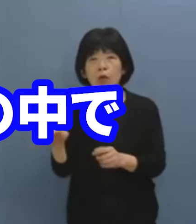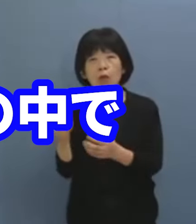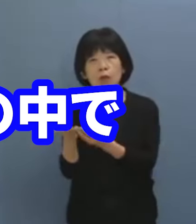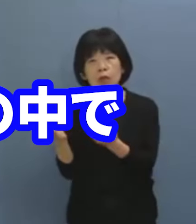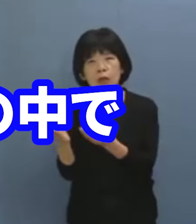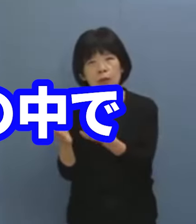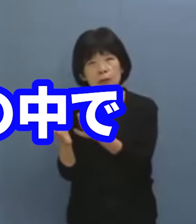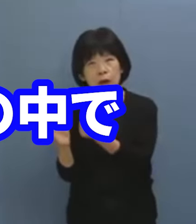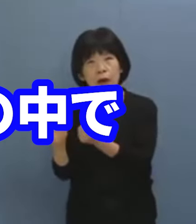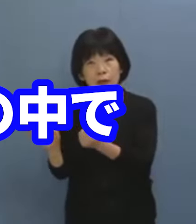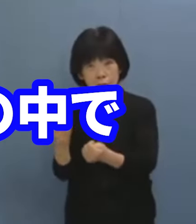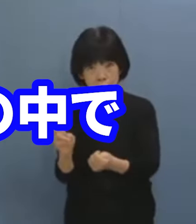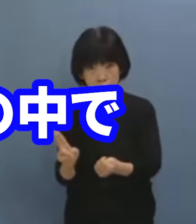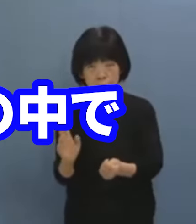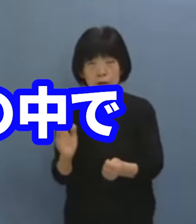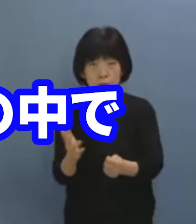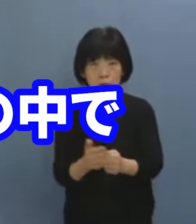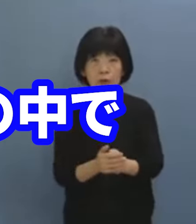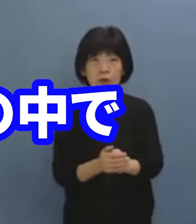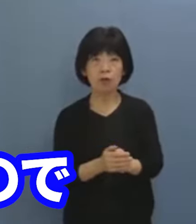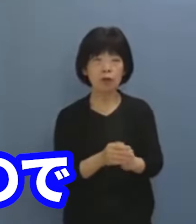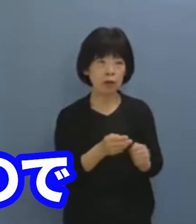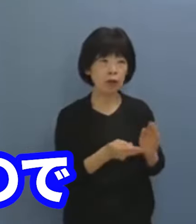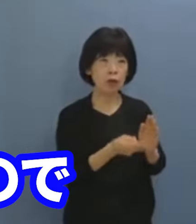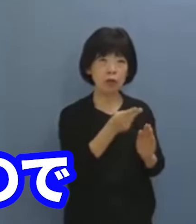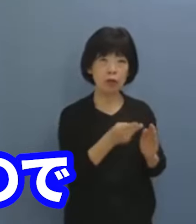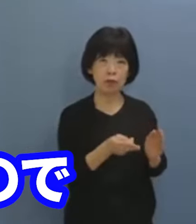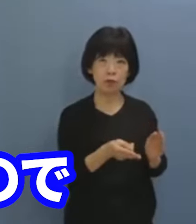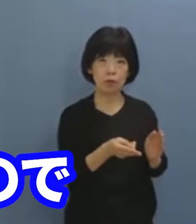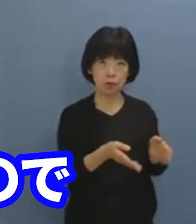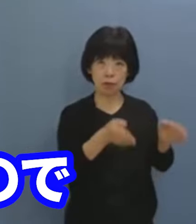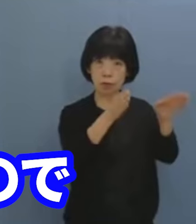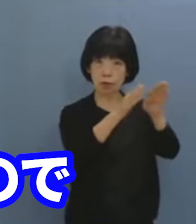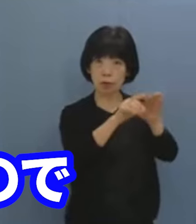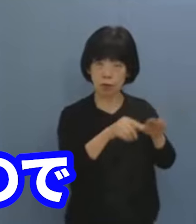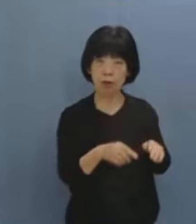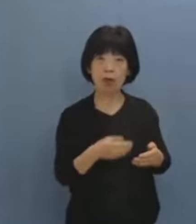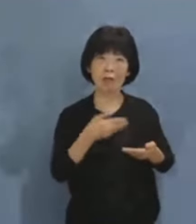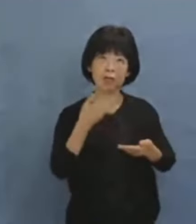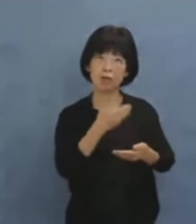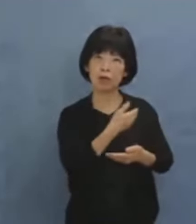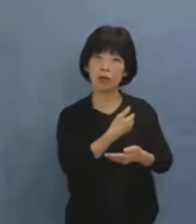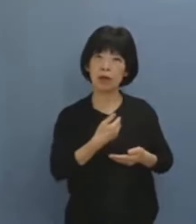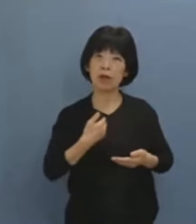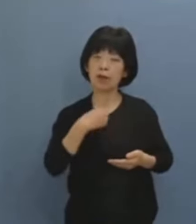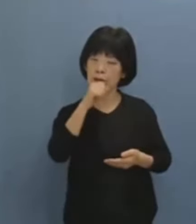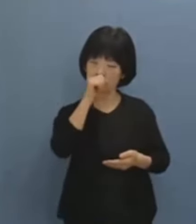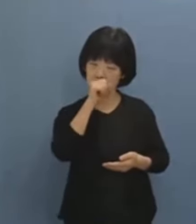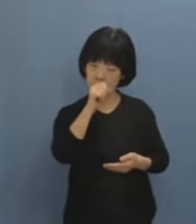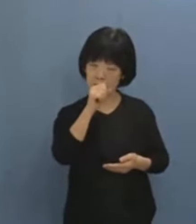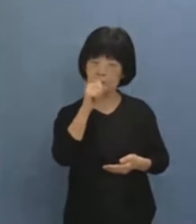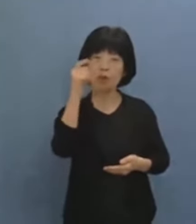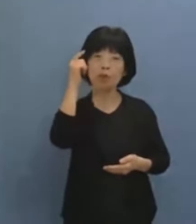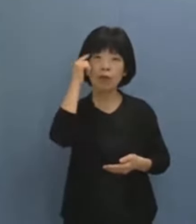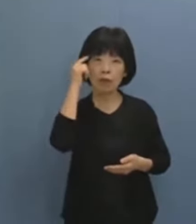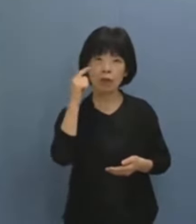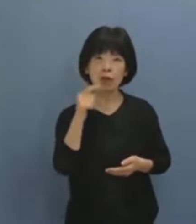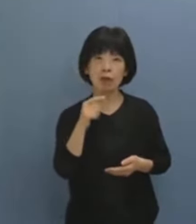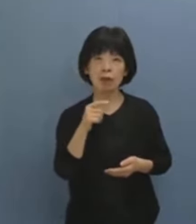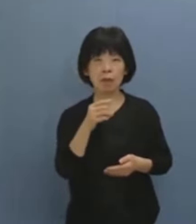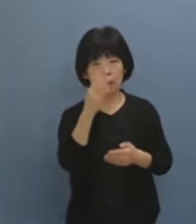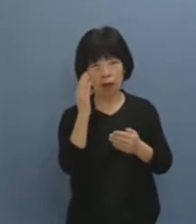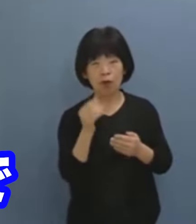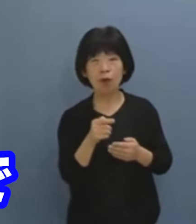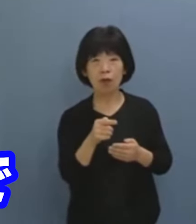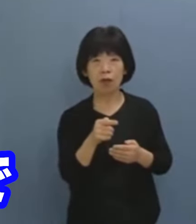ルの中で取ることが、私自身もいいと思ったんで、なんとかなんないかなということをお願い